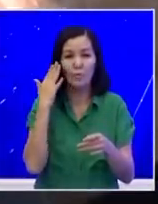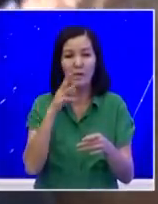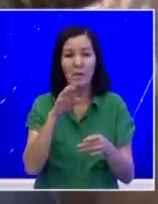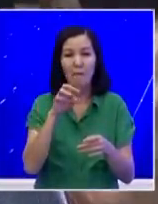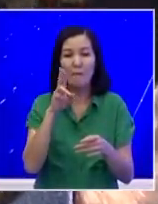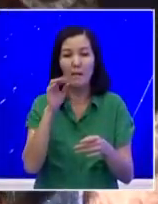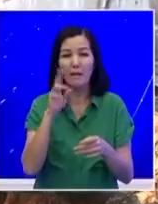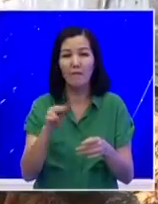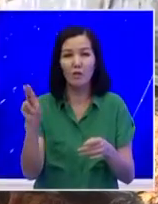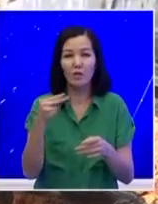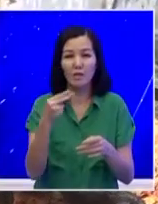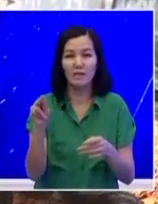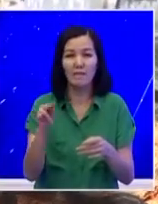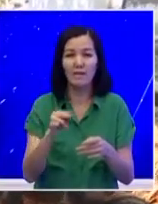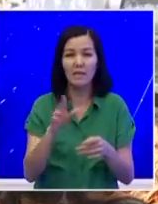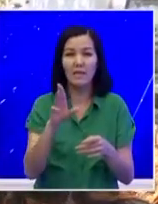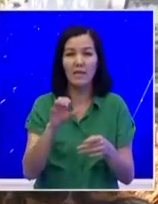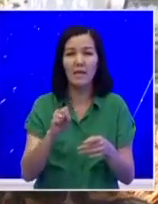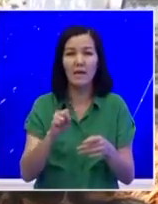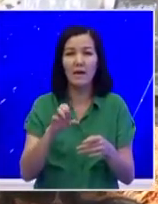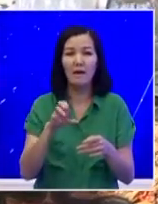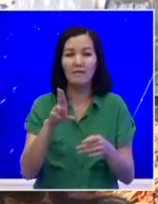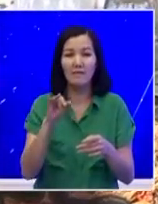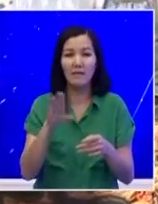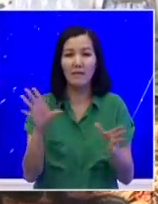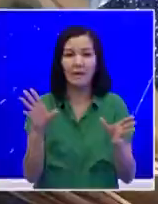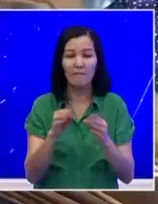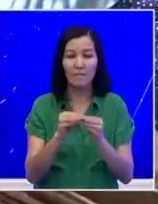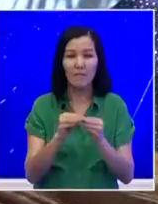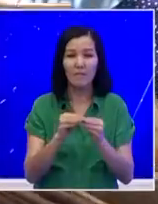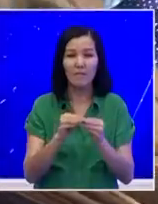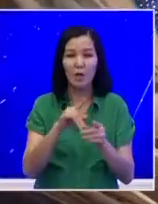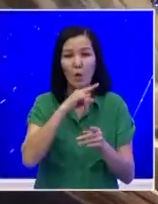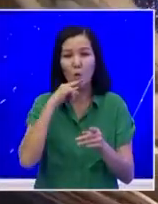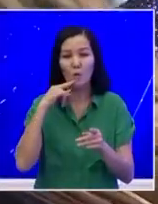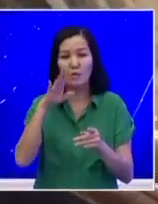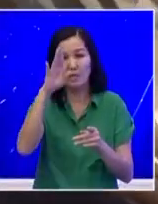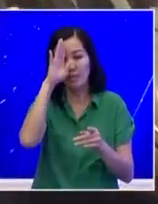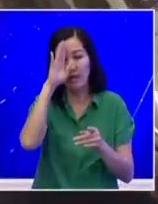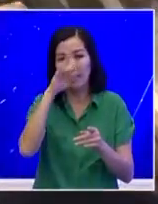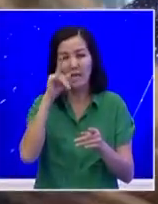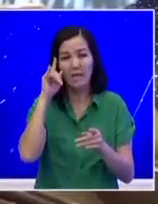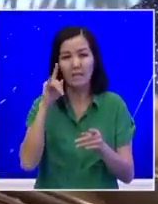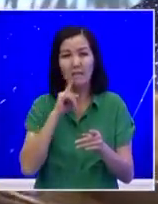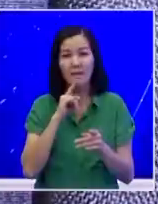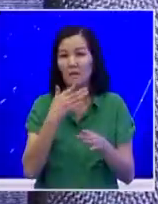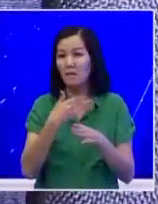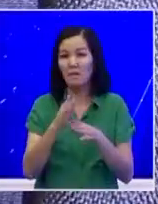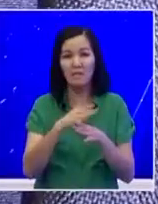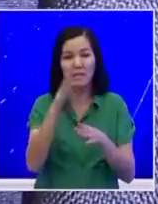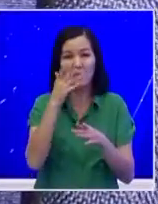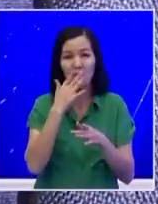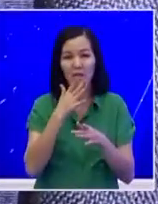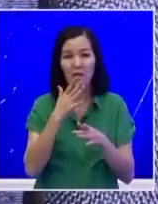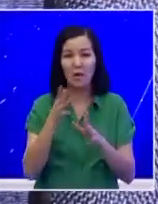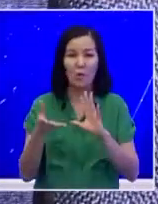Молдавии, Чехословакии и Австрии. Плечом к плечу со мной воевали молдаванин, русский парень, казах. Мы не делились на нации, потому что сражались за